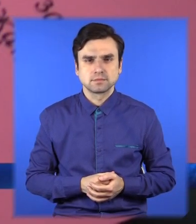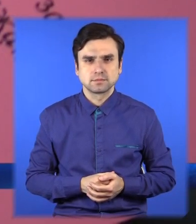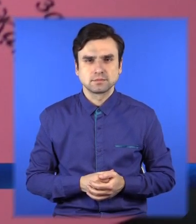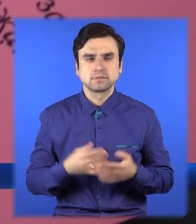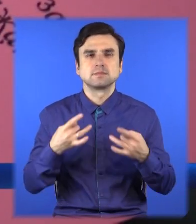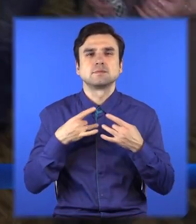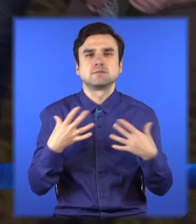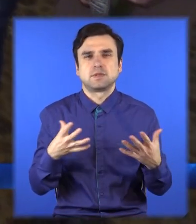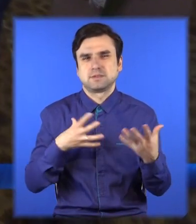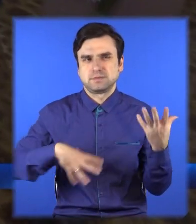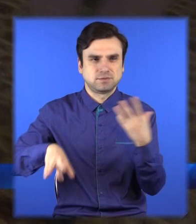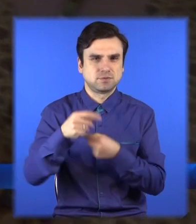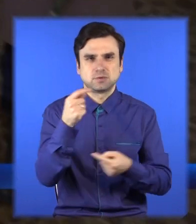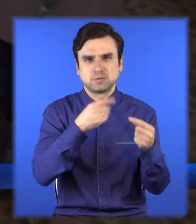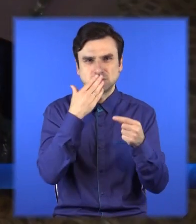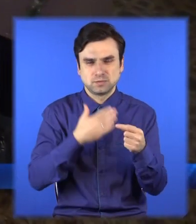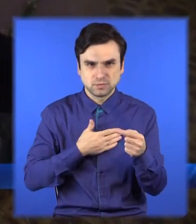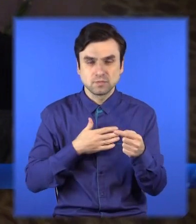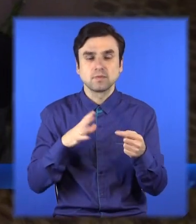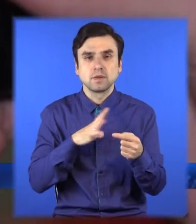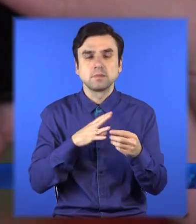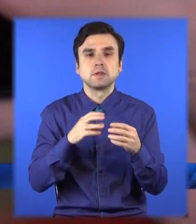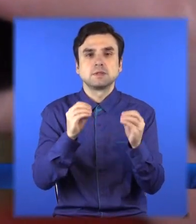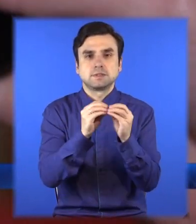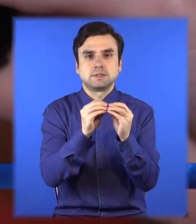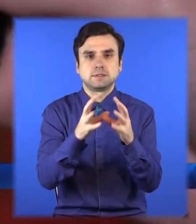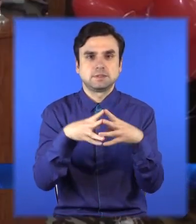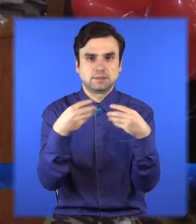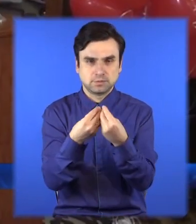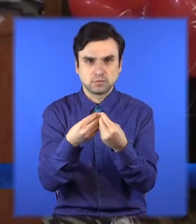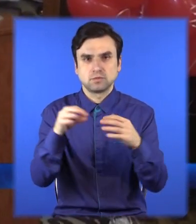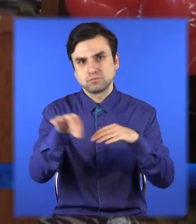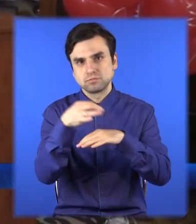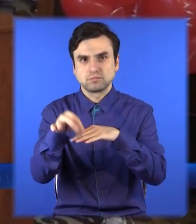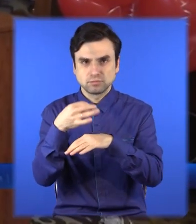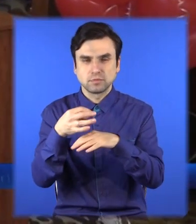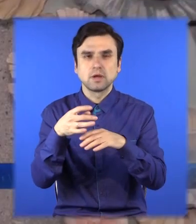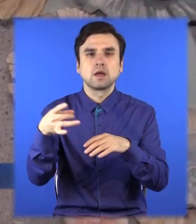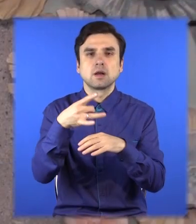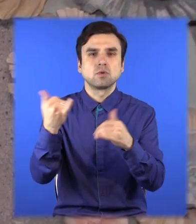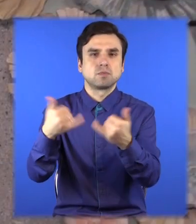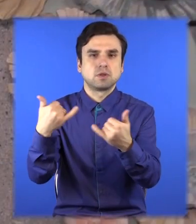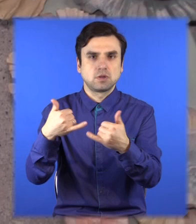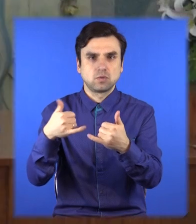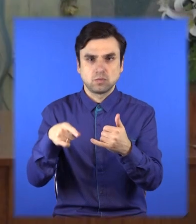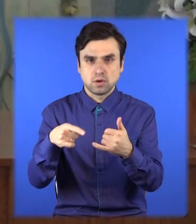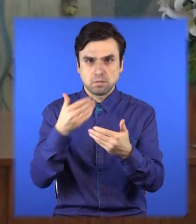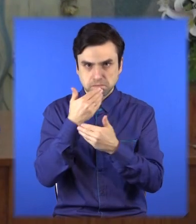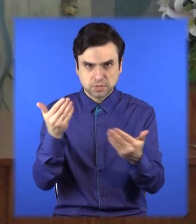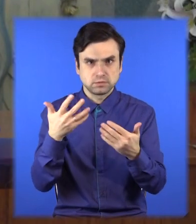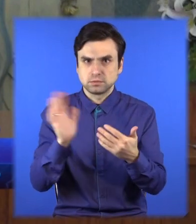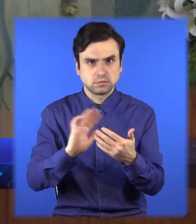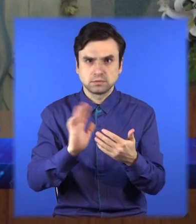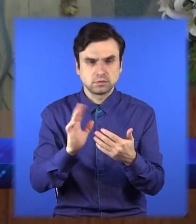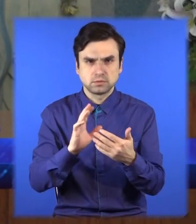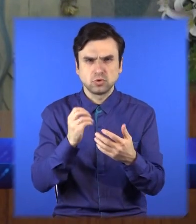В день всіх закоханих 10 пар об'єднали свої серця у металургійному відділі РАЦСу, але ця цифра не остаточна. Ми